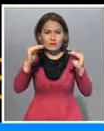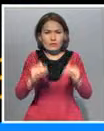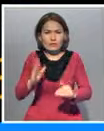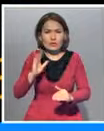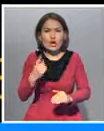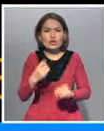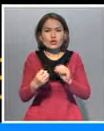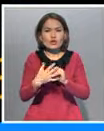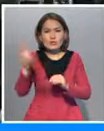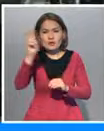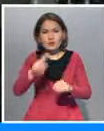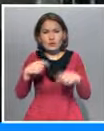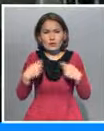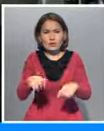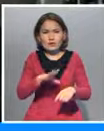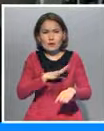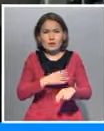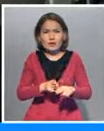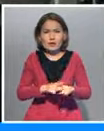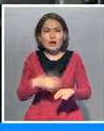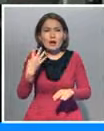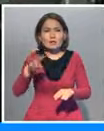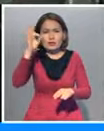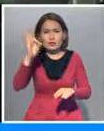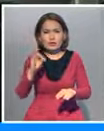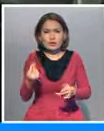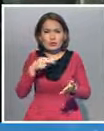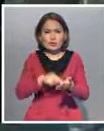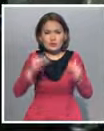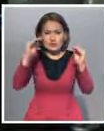баррелі $115 бағаланды. Содан бері ол кемінде 40% жоғалтып отыр.